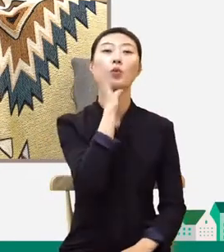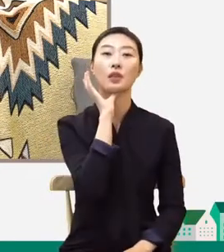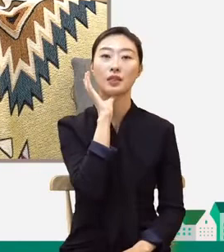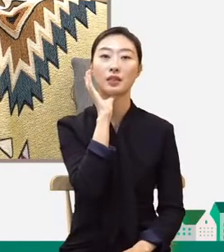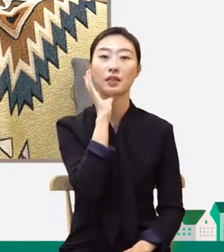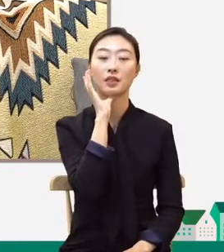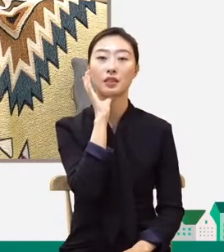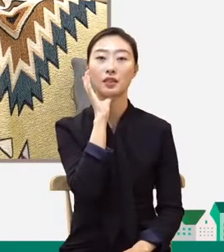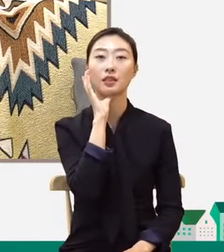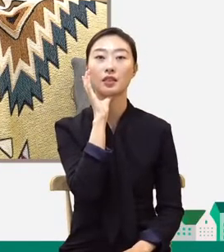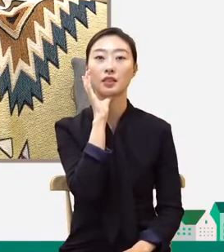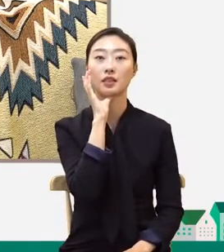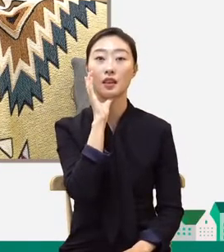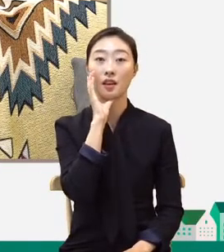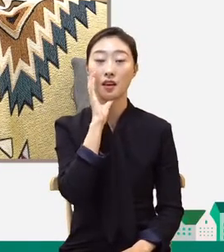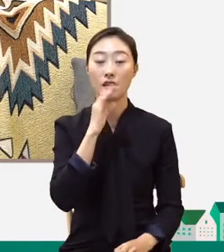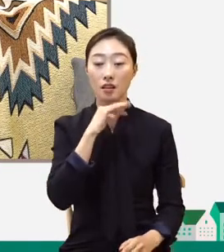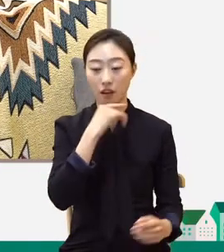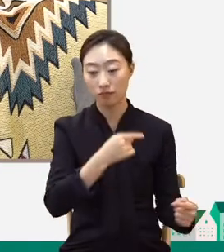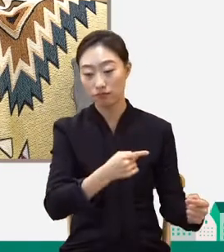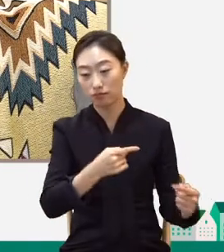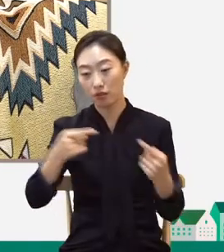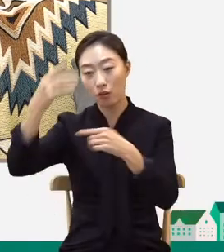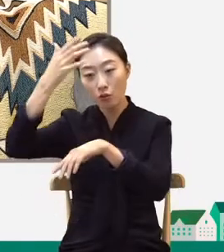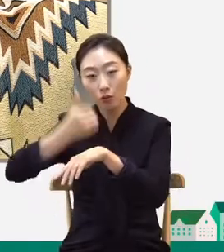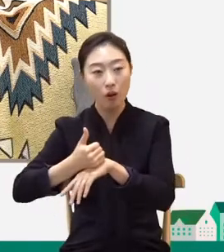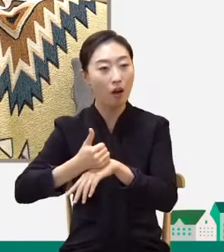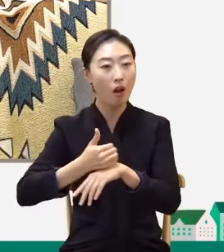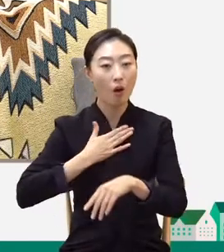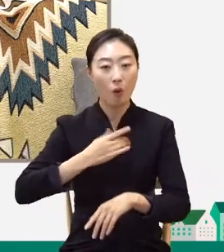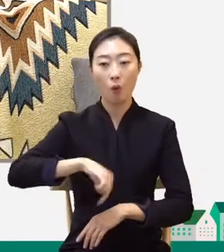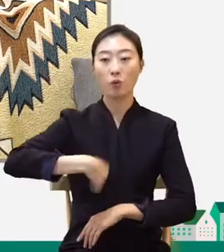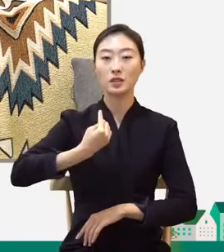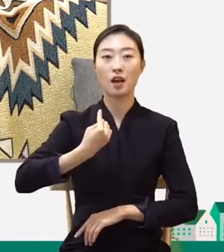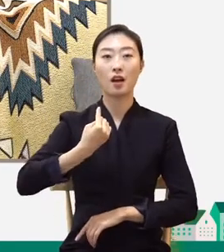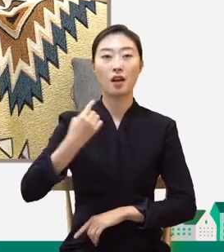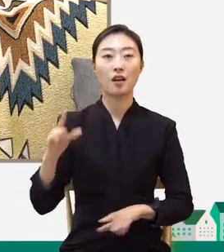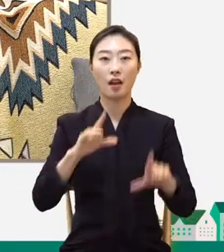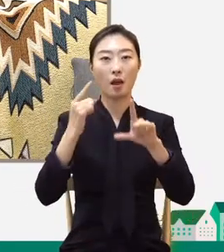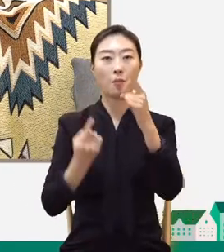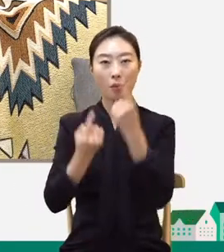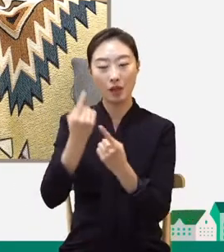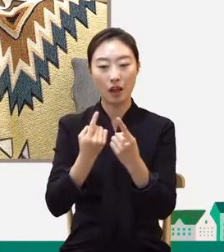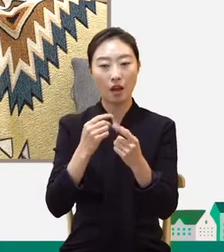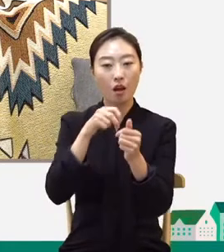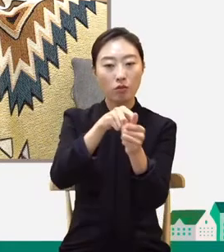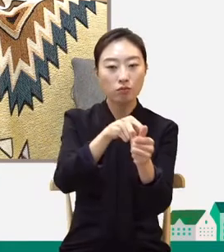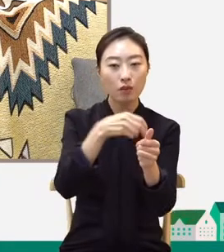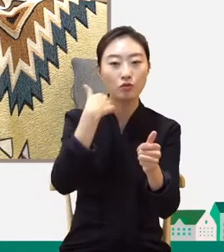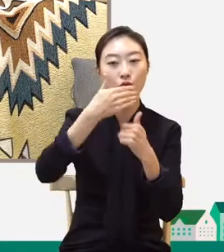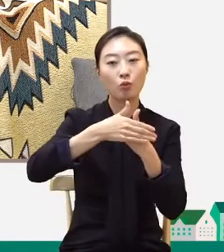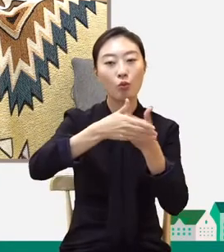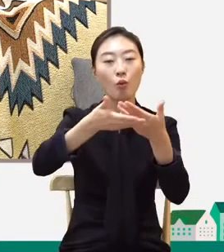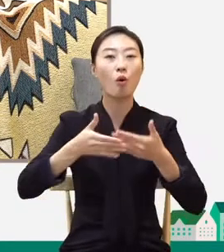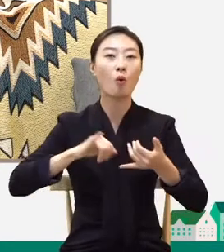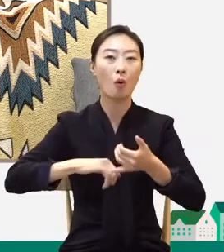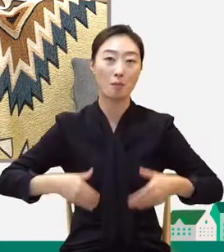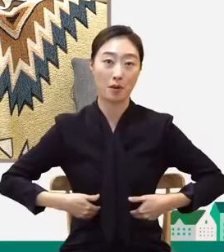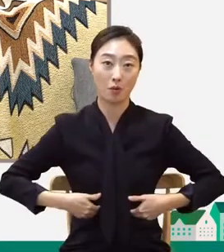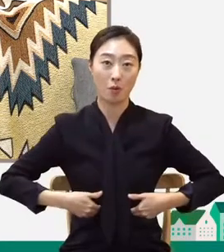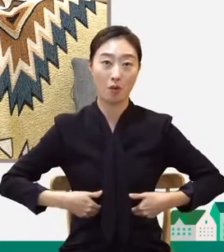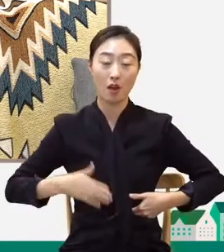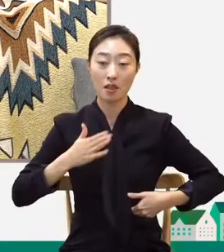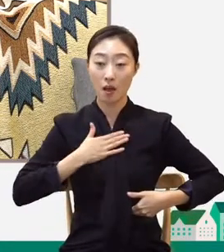이제 의존적인 삶이 되잖아요. 그런데 사실 이건 누구에게나 해당되는 건데 이런 누구에게나 해당된 이